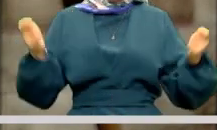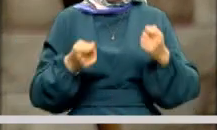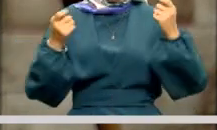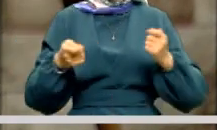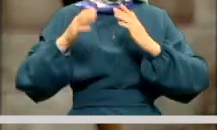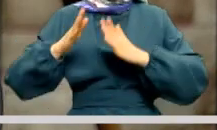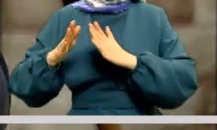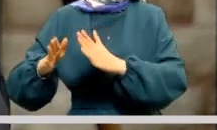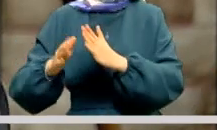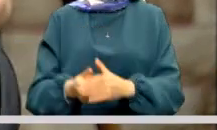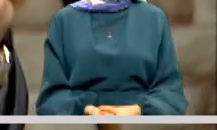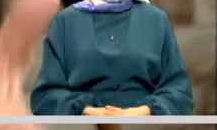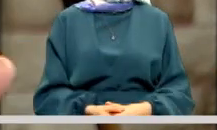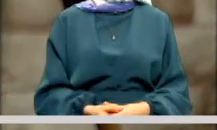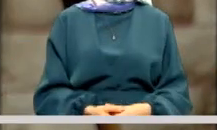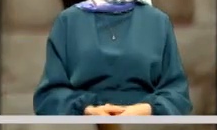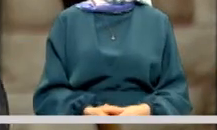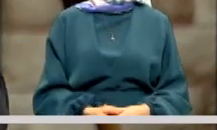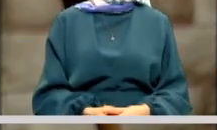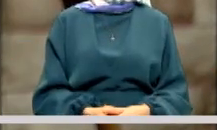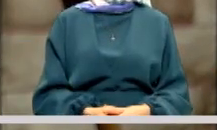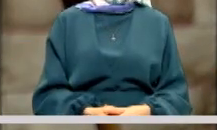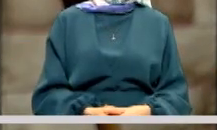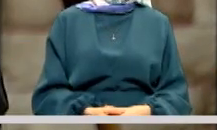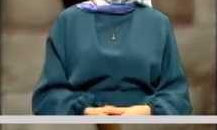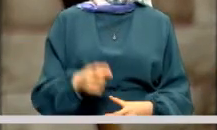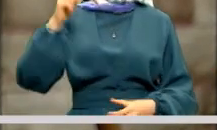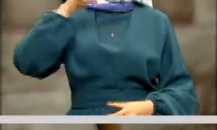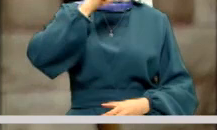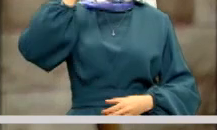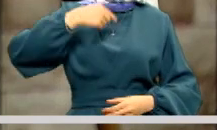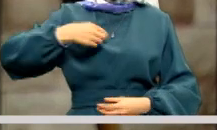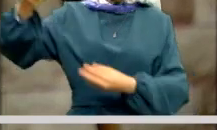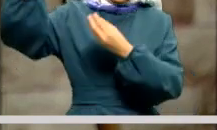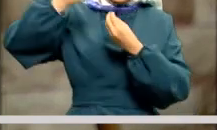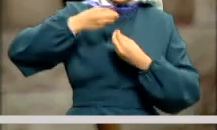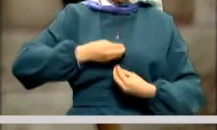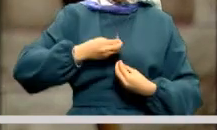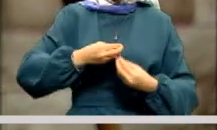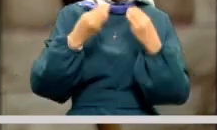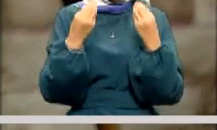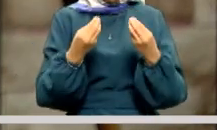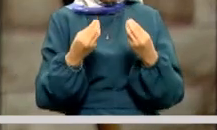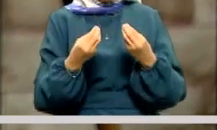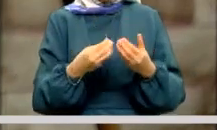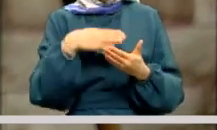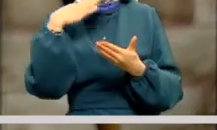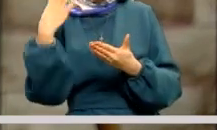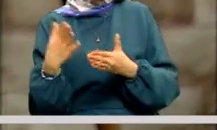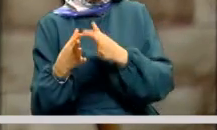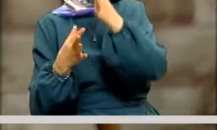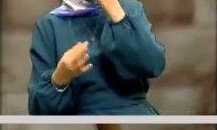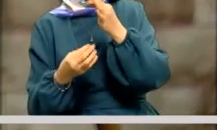ama ve Ahsen Kemal Ahsen allahuek Yani Allah'ın bize ikramda ve ihsanda bulunduğu güzellikleri de başkalarına